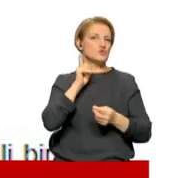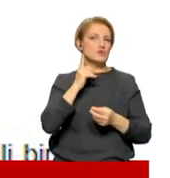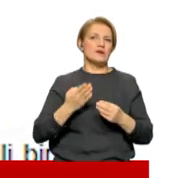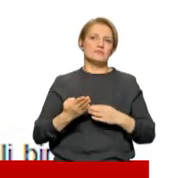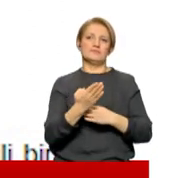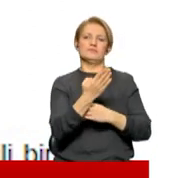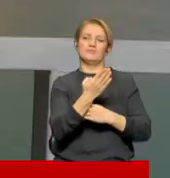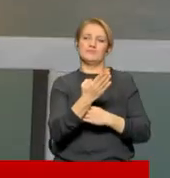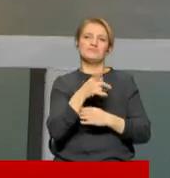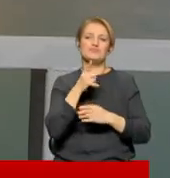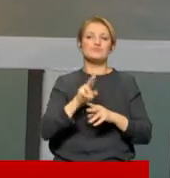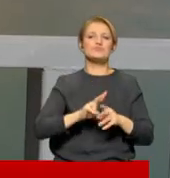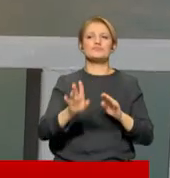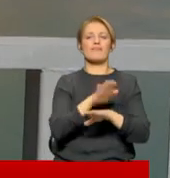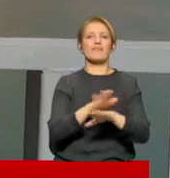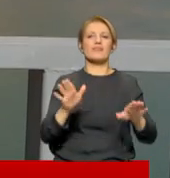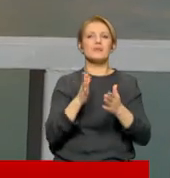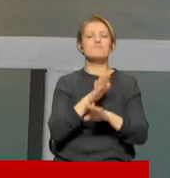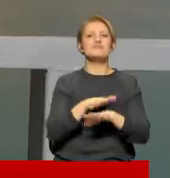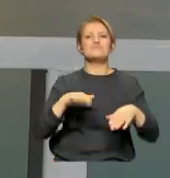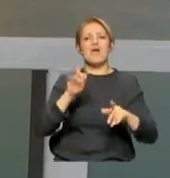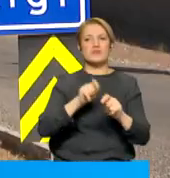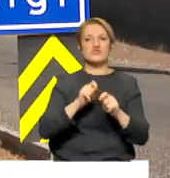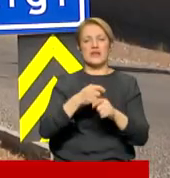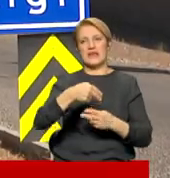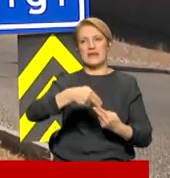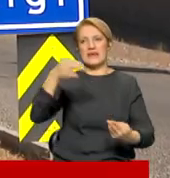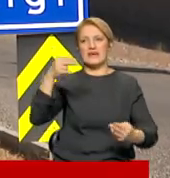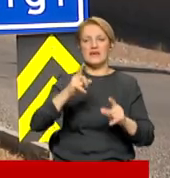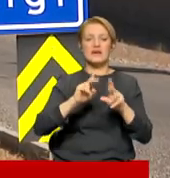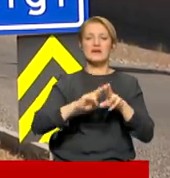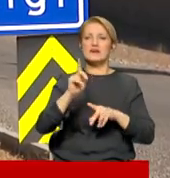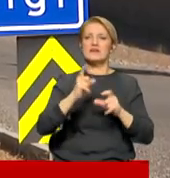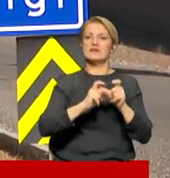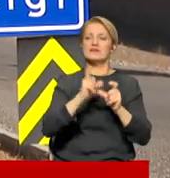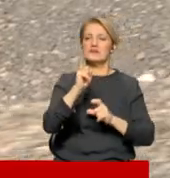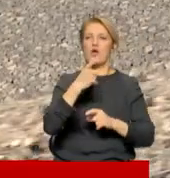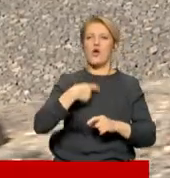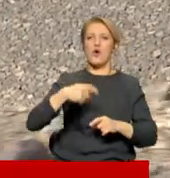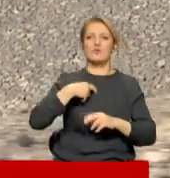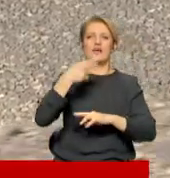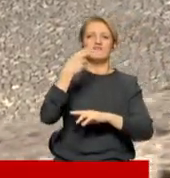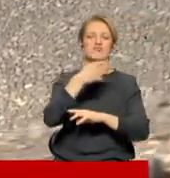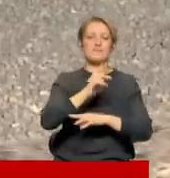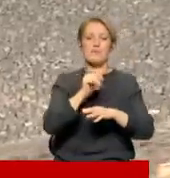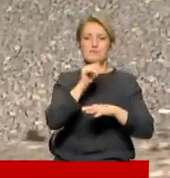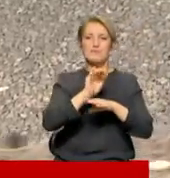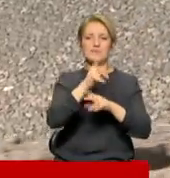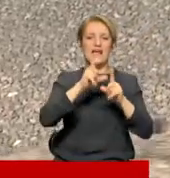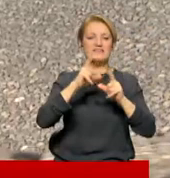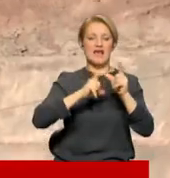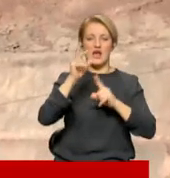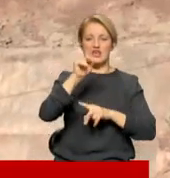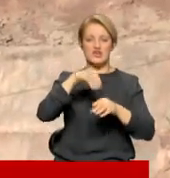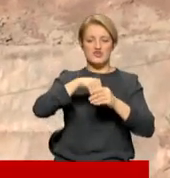sadece bu yolla bitmedi bitmeyen işlerin hikayesi yine aynı özel şirket Bir de baraj yaptı DSİ için